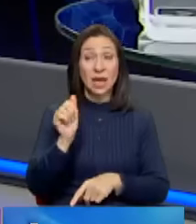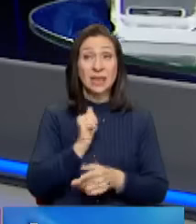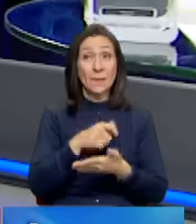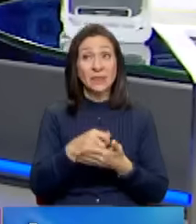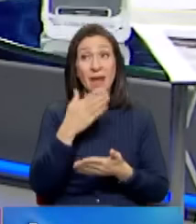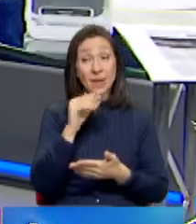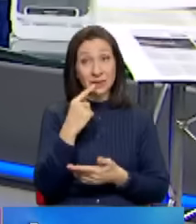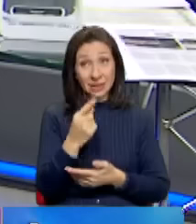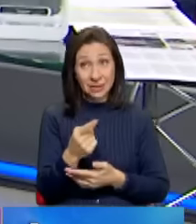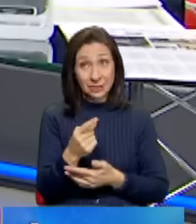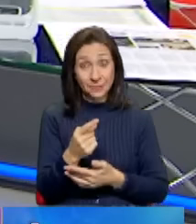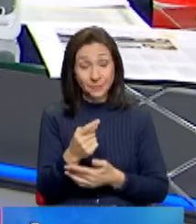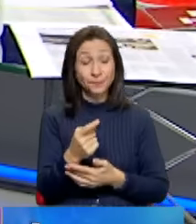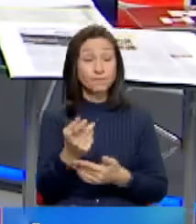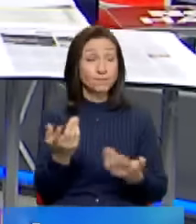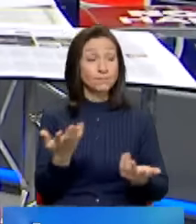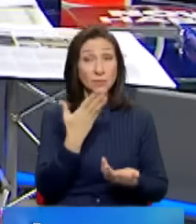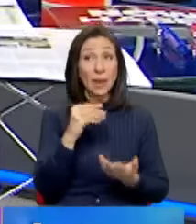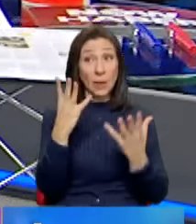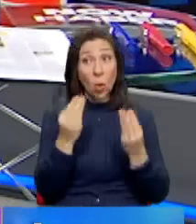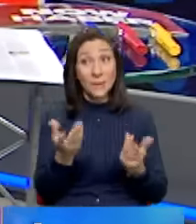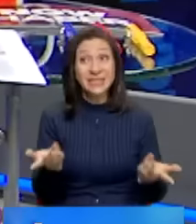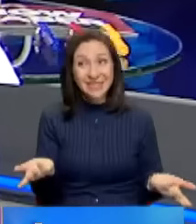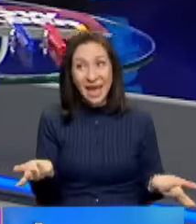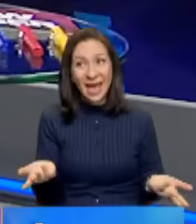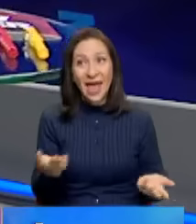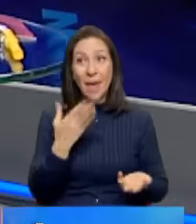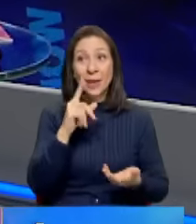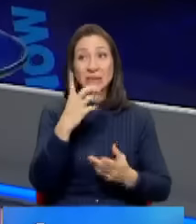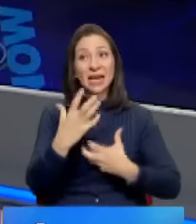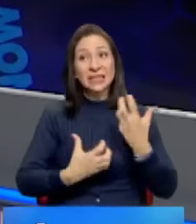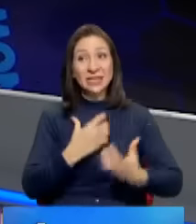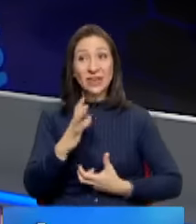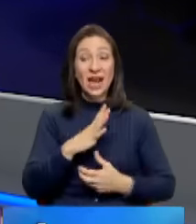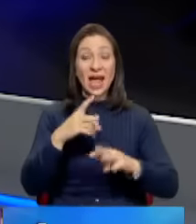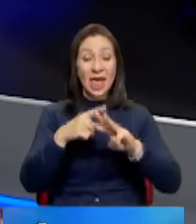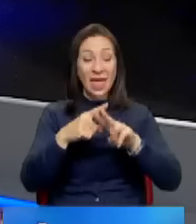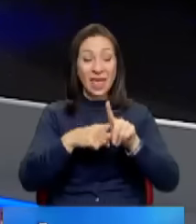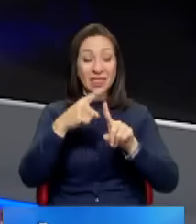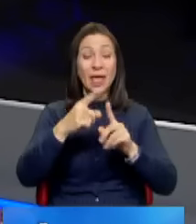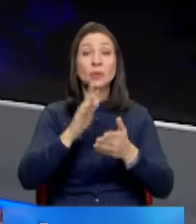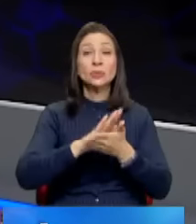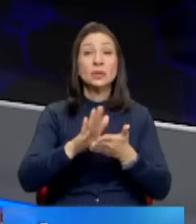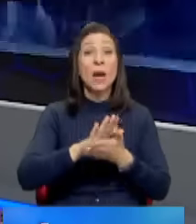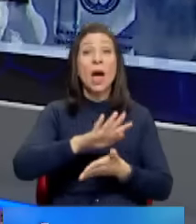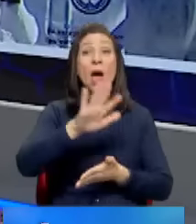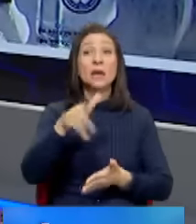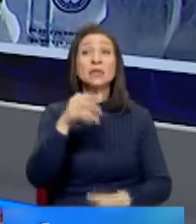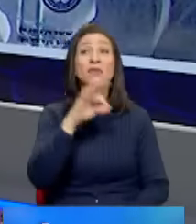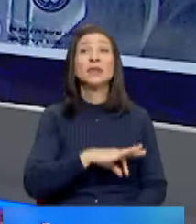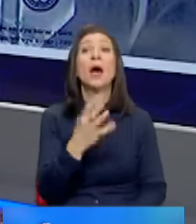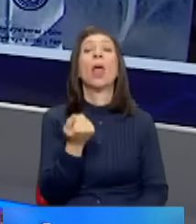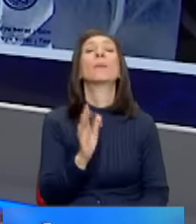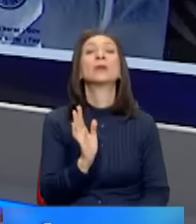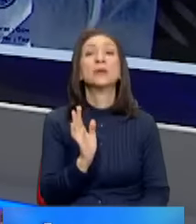ücret ve emekli dedik. Tabii emekli olabilirse insanlar, emeklilerin bir geçim derdi var ama EYT düzenlemesinden herkes